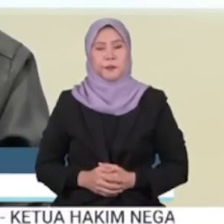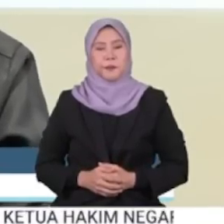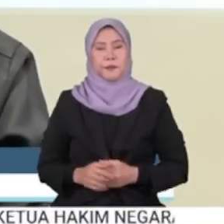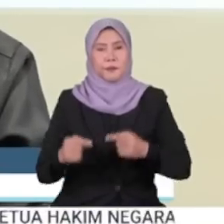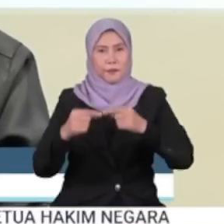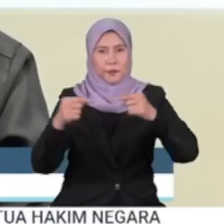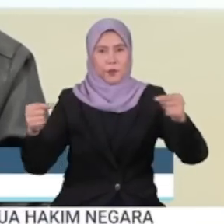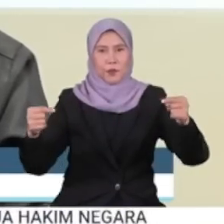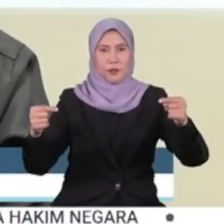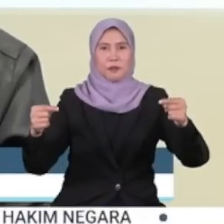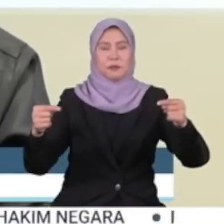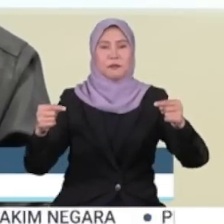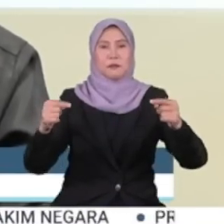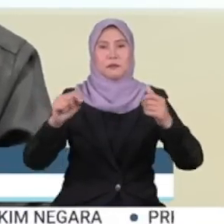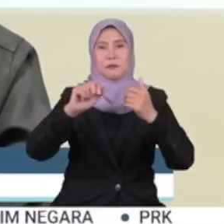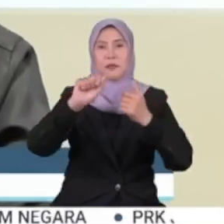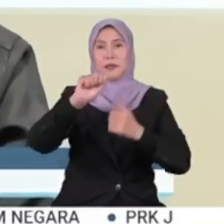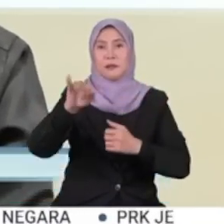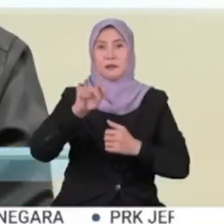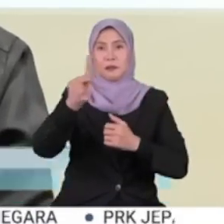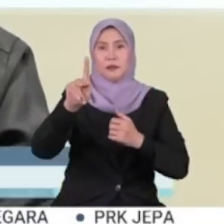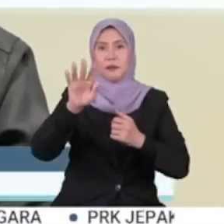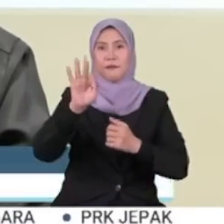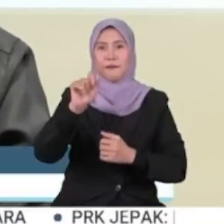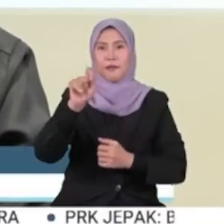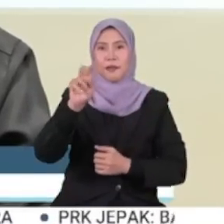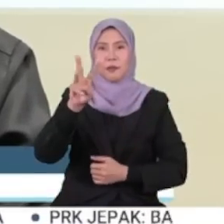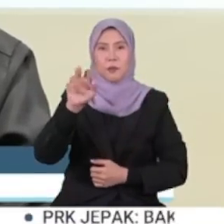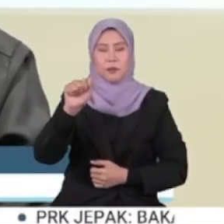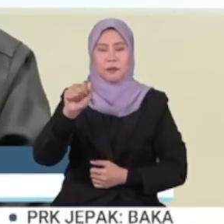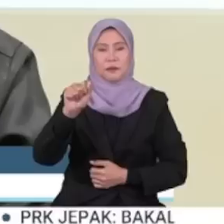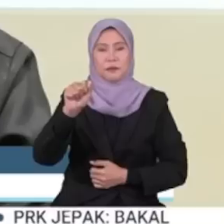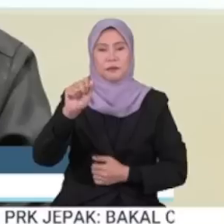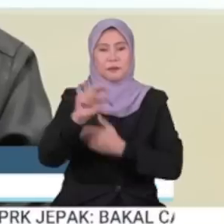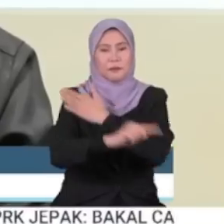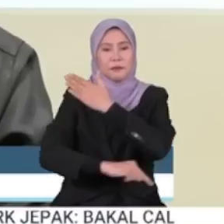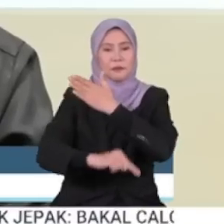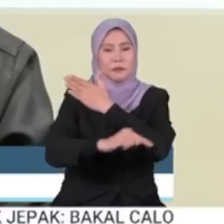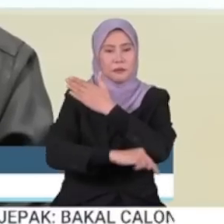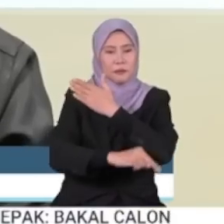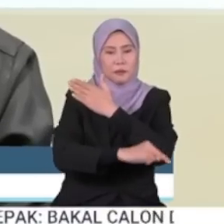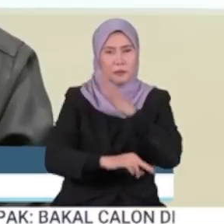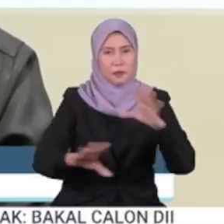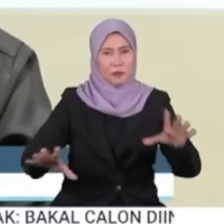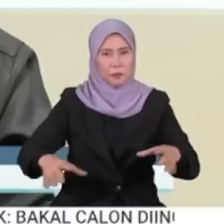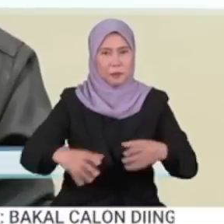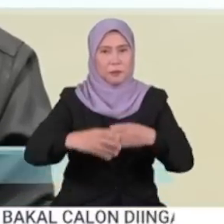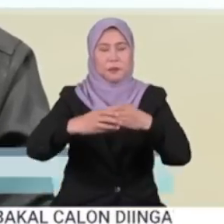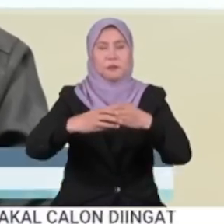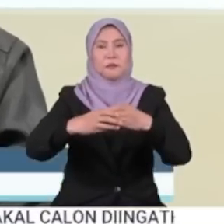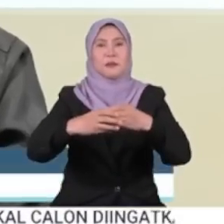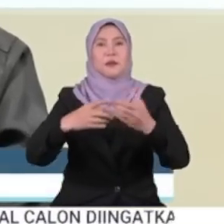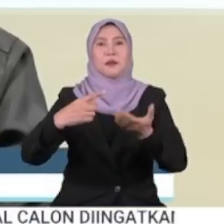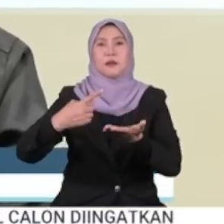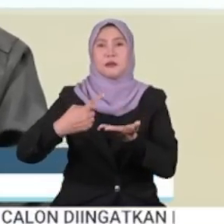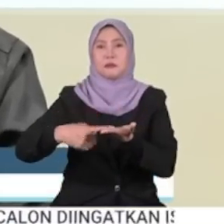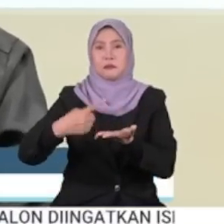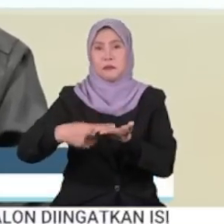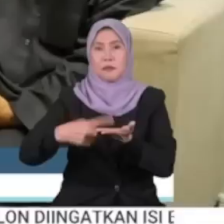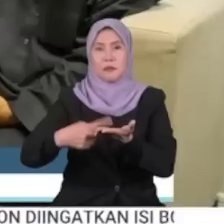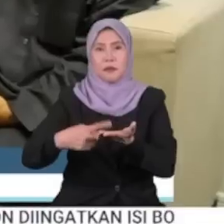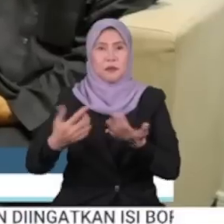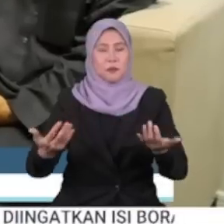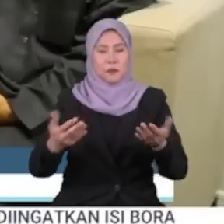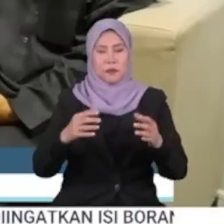Keputusan jawatankuasa fatwa sama ada di peringkat MKI dan juga di negeri-negeri, penyelarasan bahawa dua marhalah itu